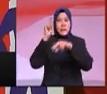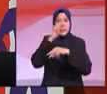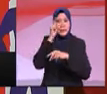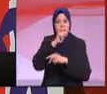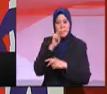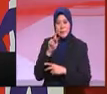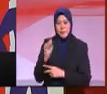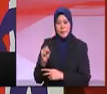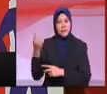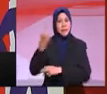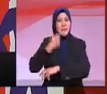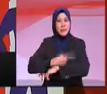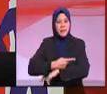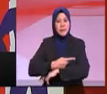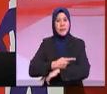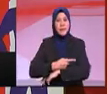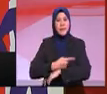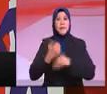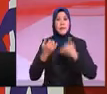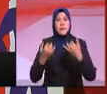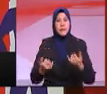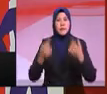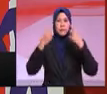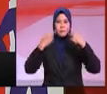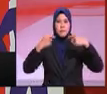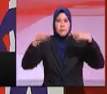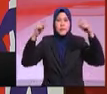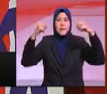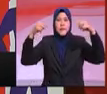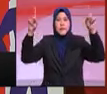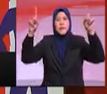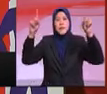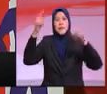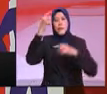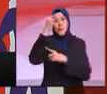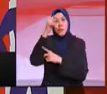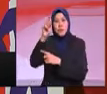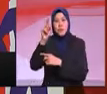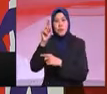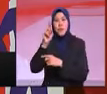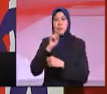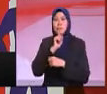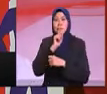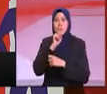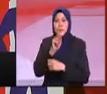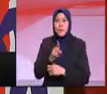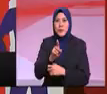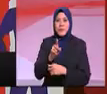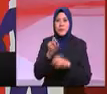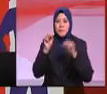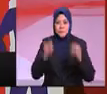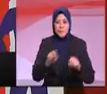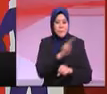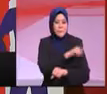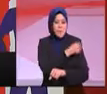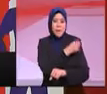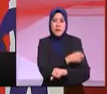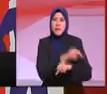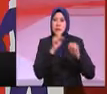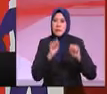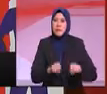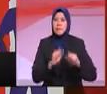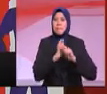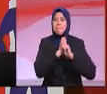melonjak kes-kes seharian. Ini yang kita telah berjaya untuk pastikan kemampuan hospital kita masih